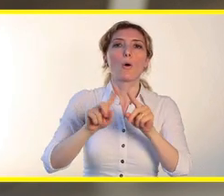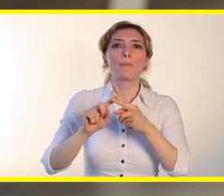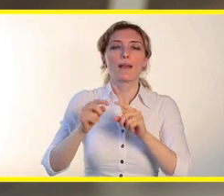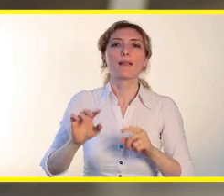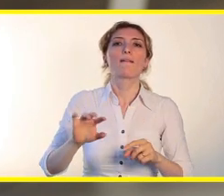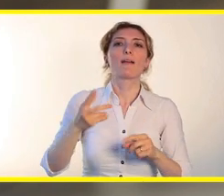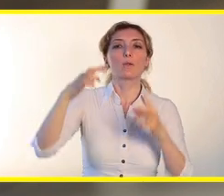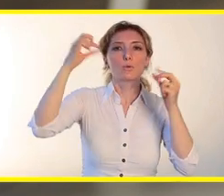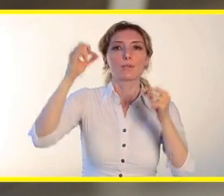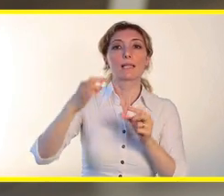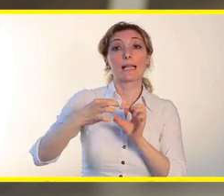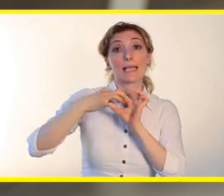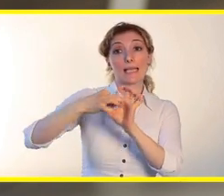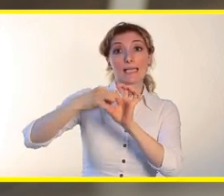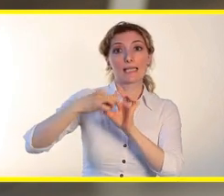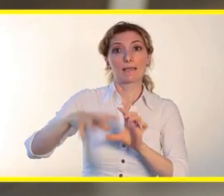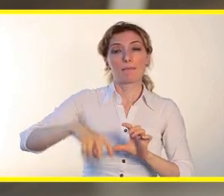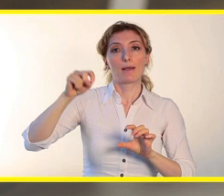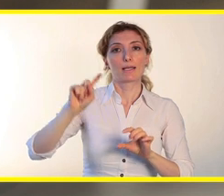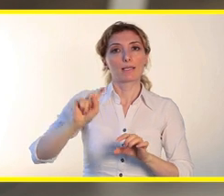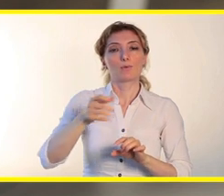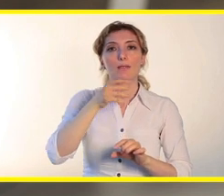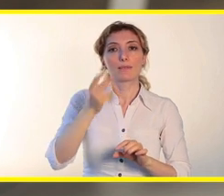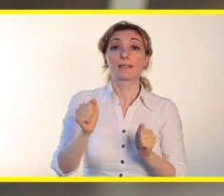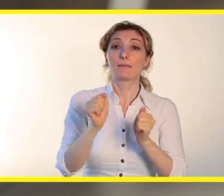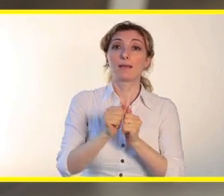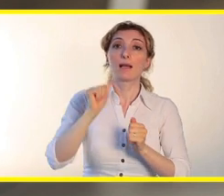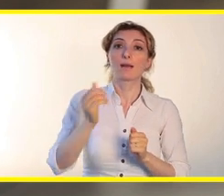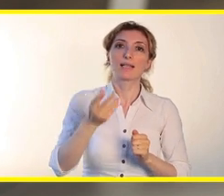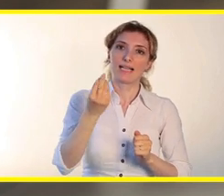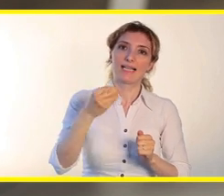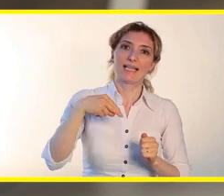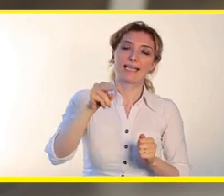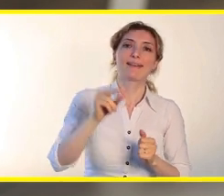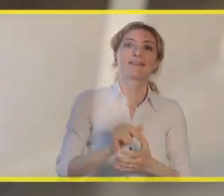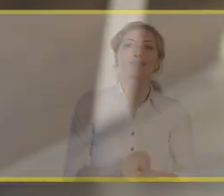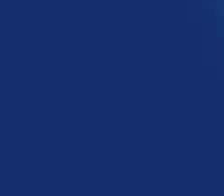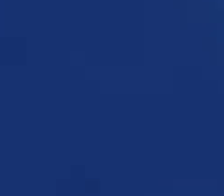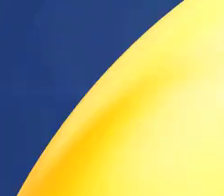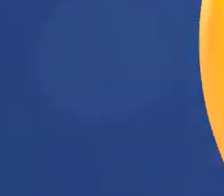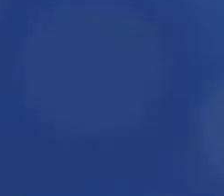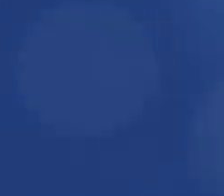Turkcell.com.tr'den ve Turkcell İletişim Merkezlerinden ulaşabilirsiniz. Birlikte her gün daha iyi.